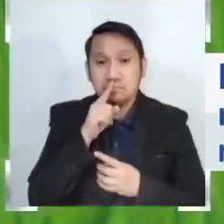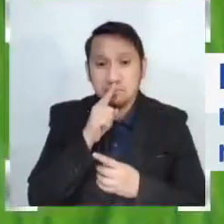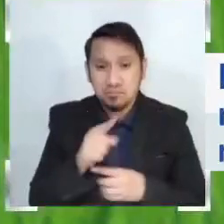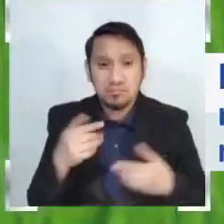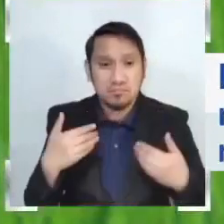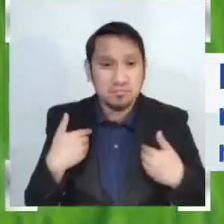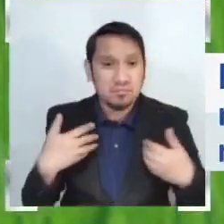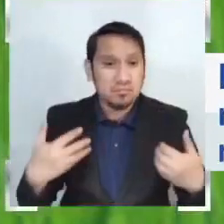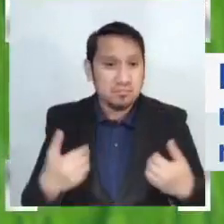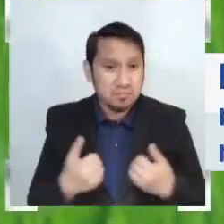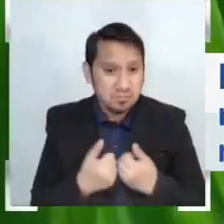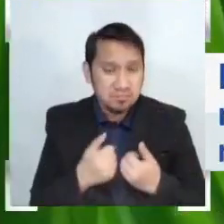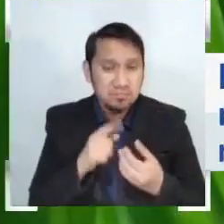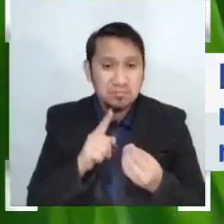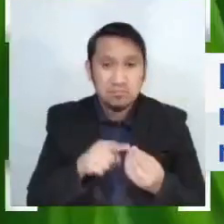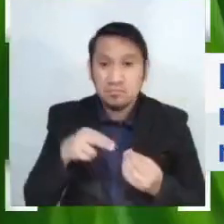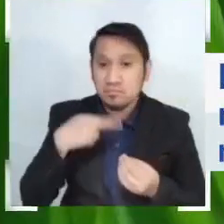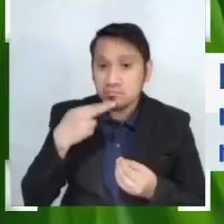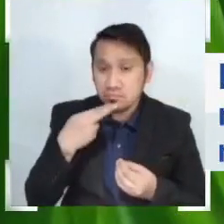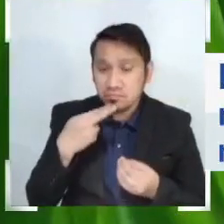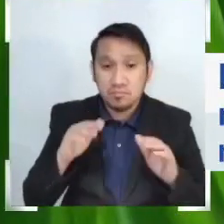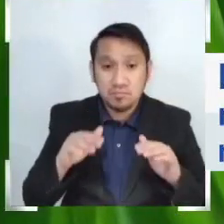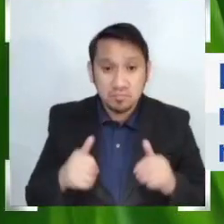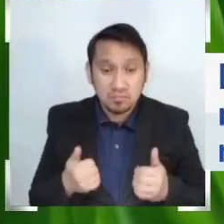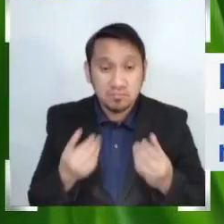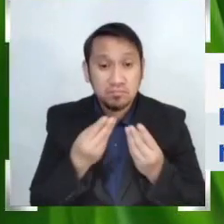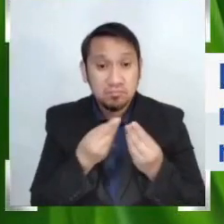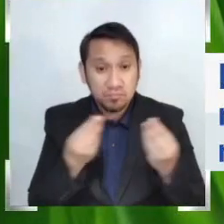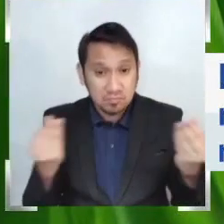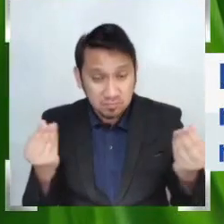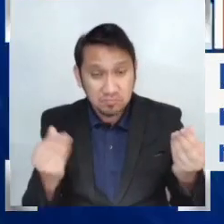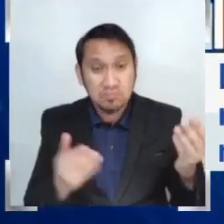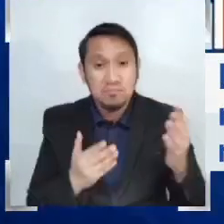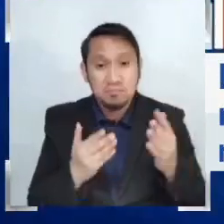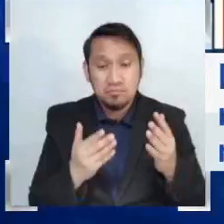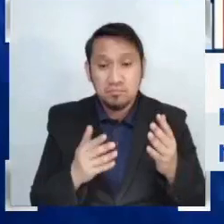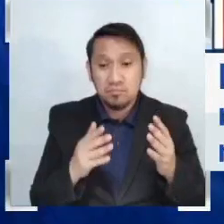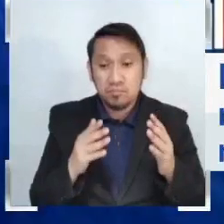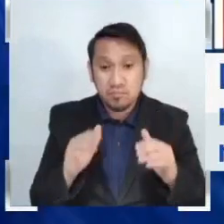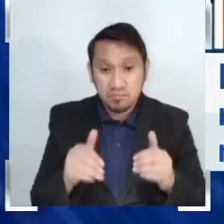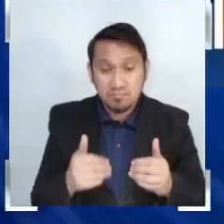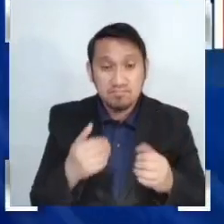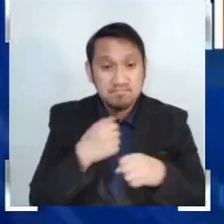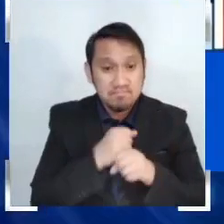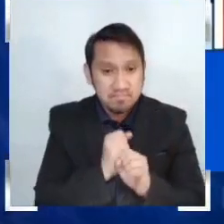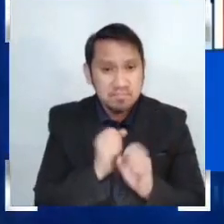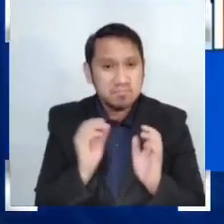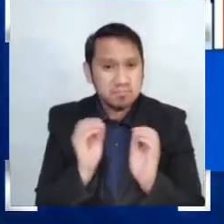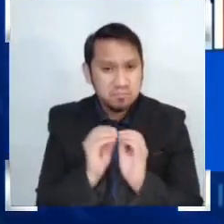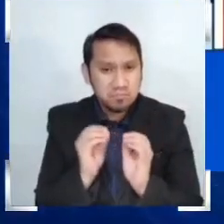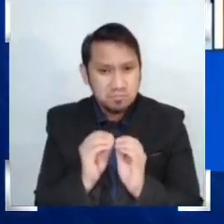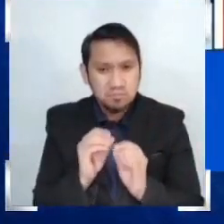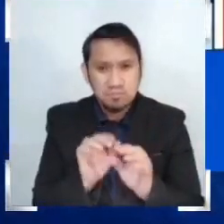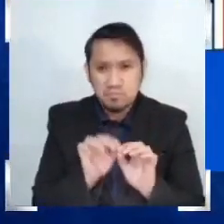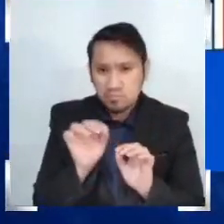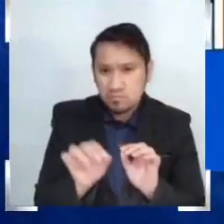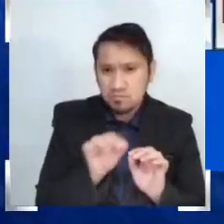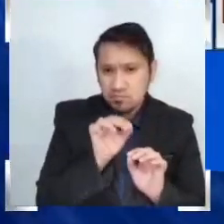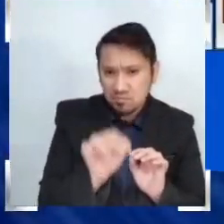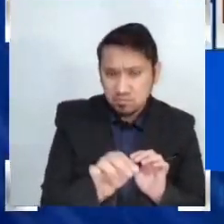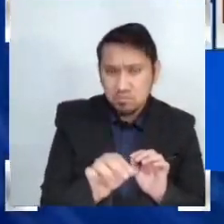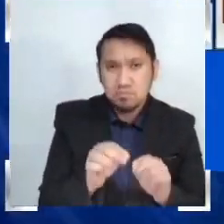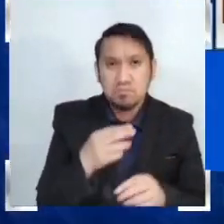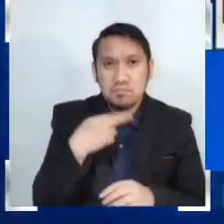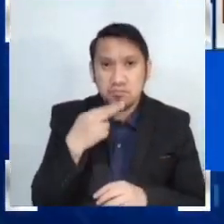Pero masosolusyonan raw ito sa pamamagitan ng mas mataas na produksyon. Ang supply ng bigas talagang medyo kulang.